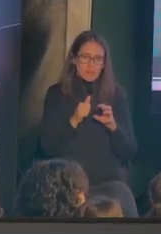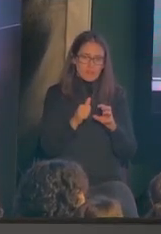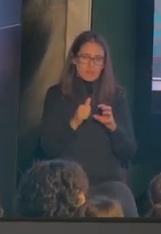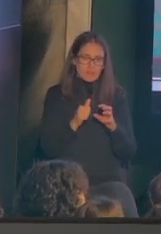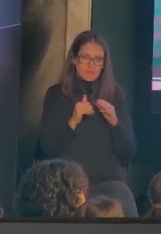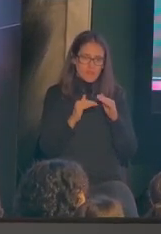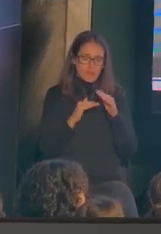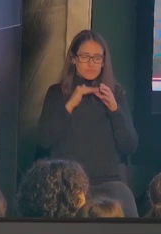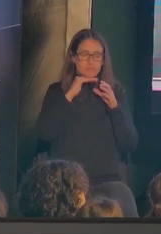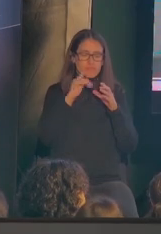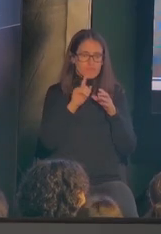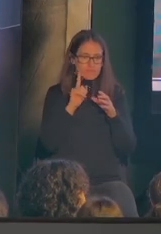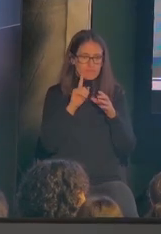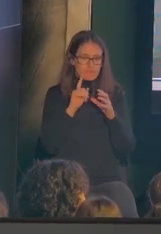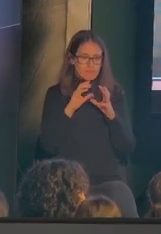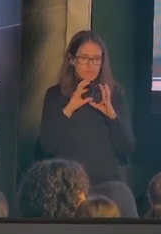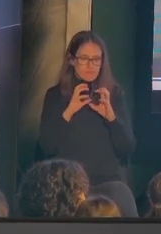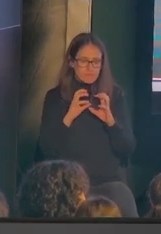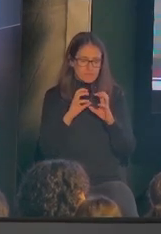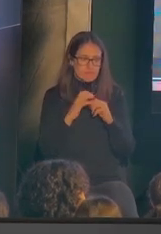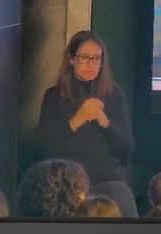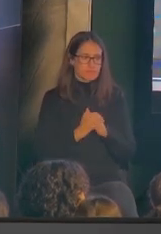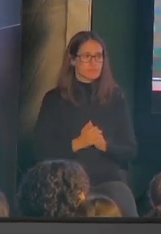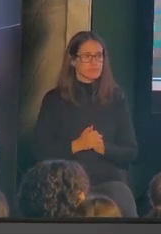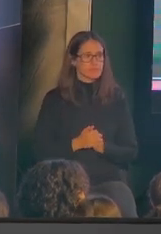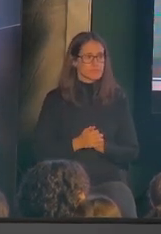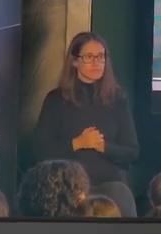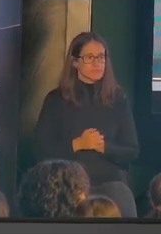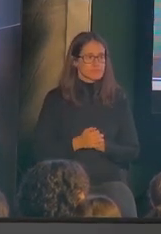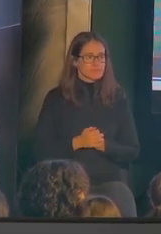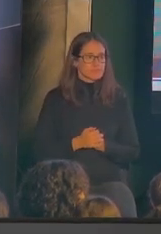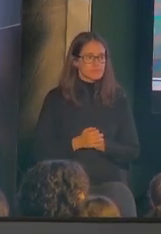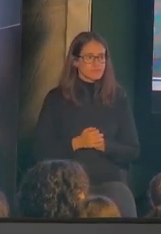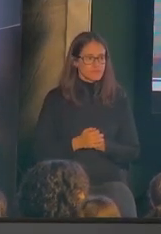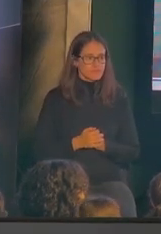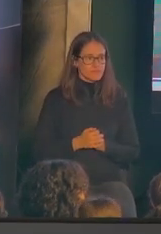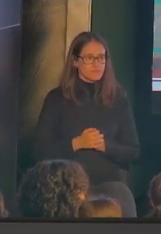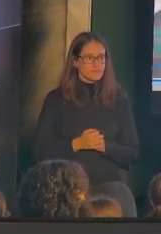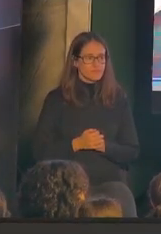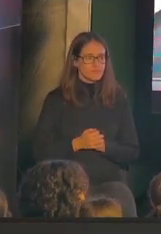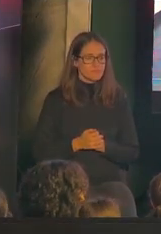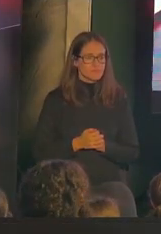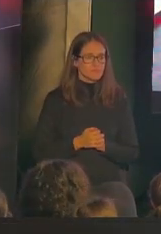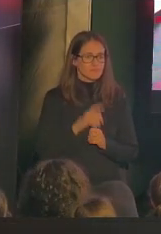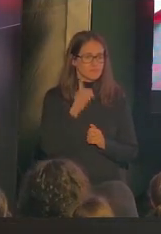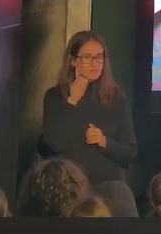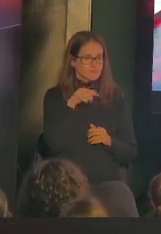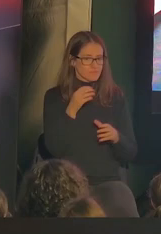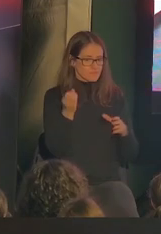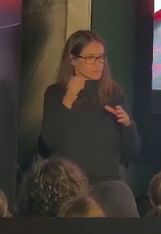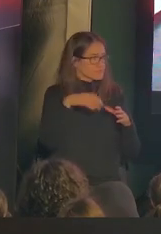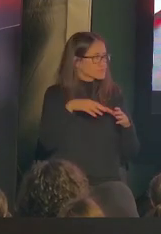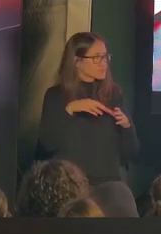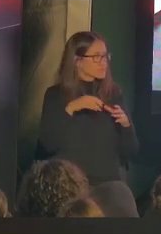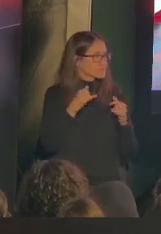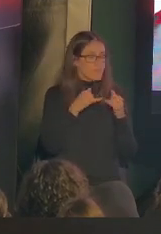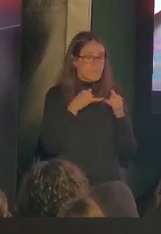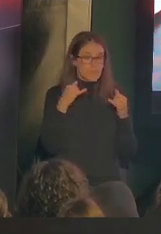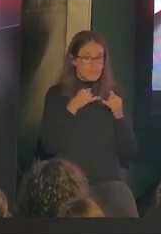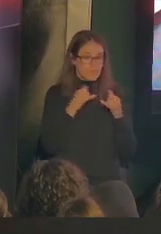poquet. Vale, en aquest cas, tenim aquí, posem la fibra.